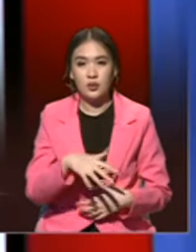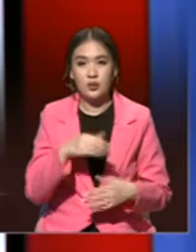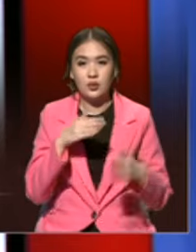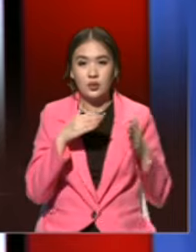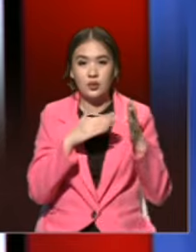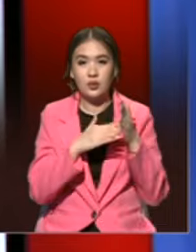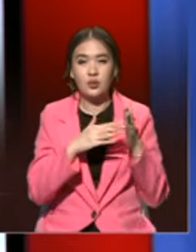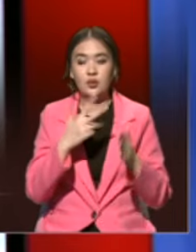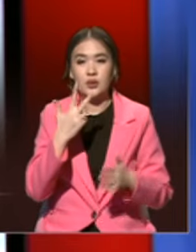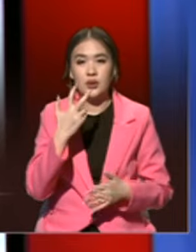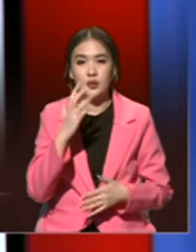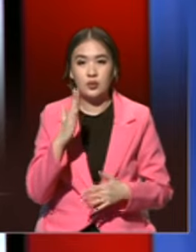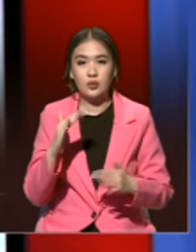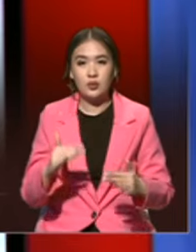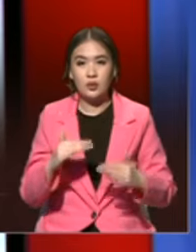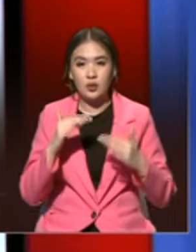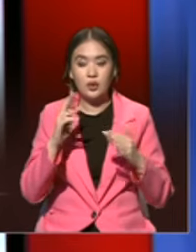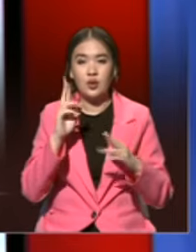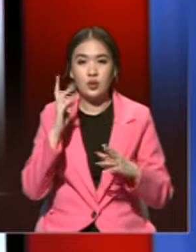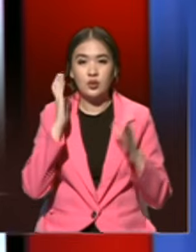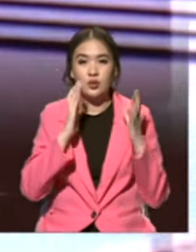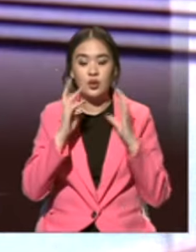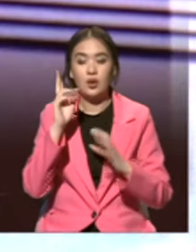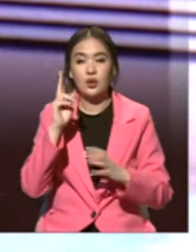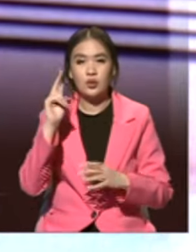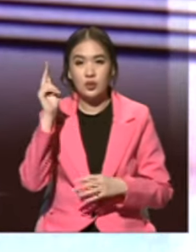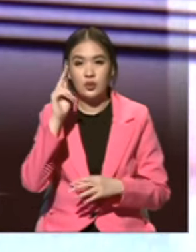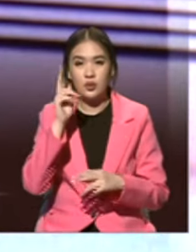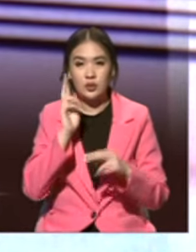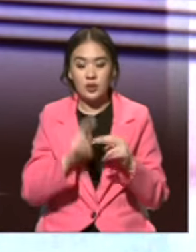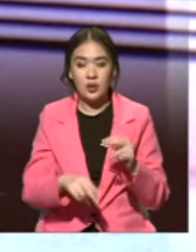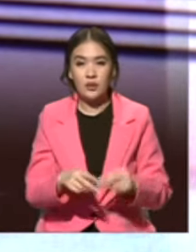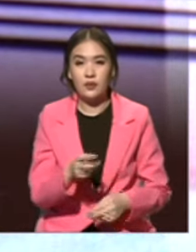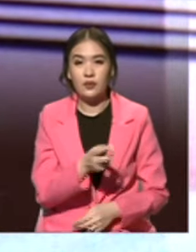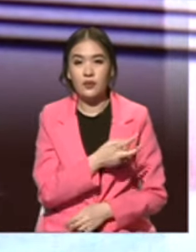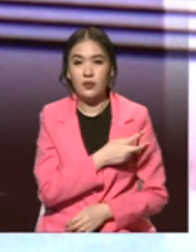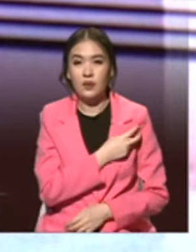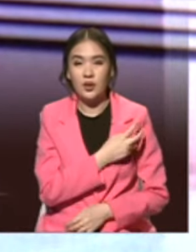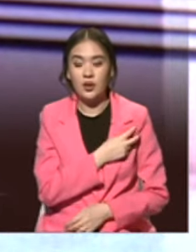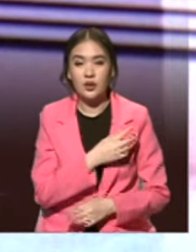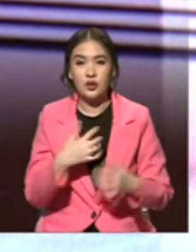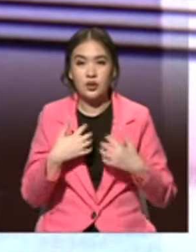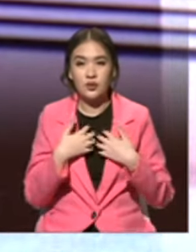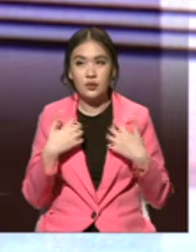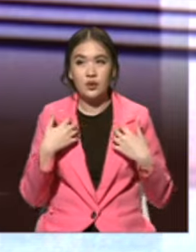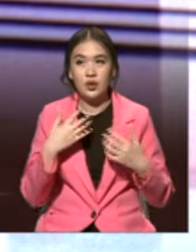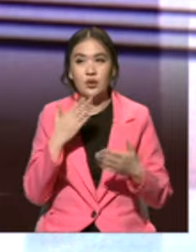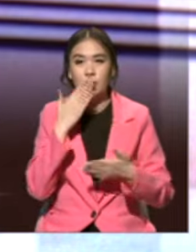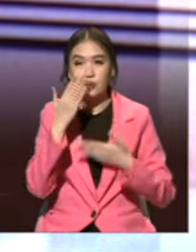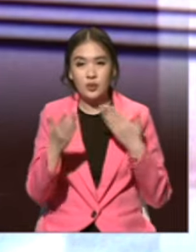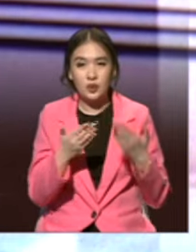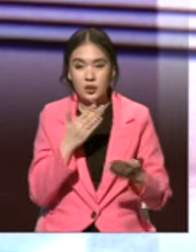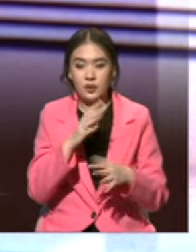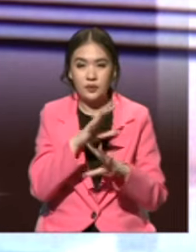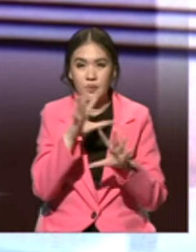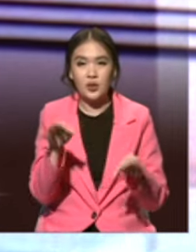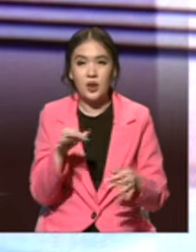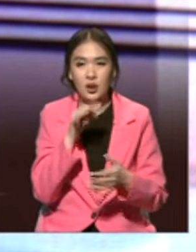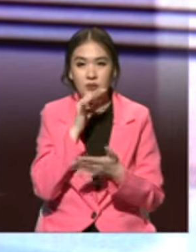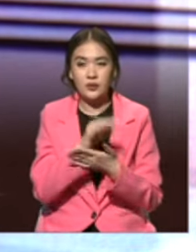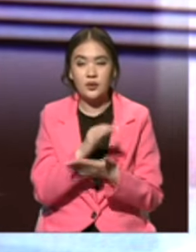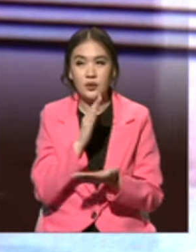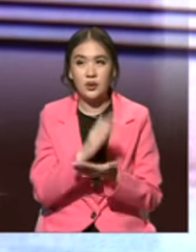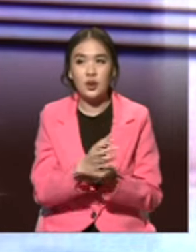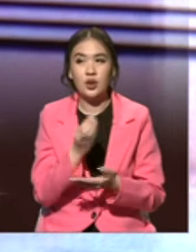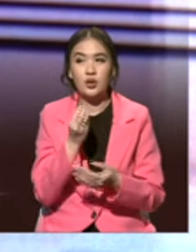250 мен 300 мыңға дейін көтеріліп отыр. Бұл жоғары оқу орнын бітірген мал дәрігерлері. Оны әрбір маманнан сұрасаңыз, дәрігерден сұрасаңыз айтып береміз.